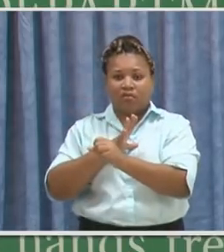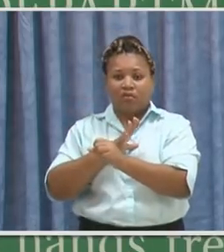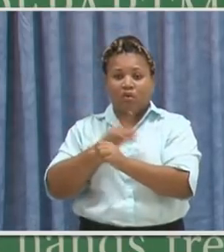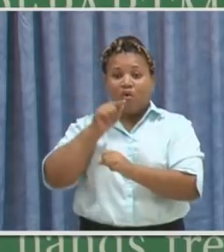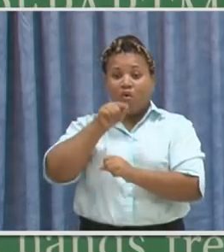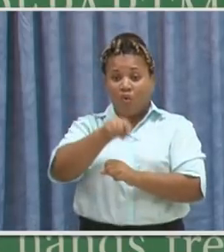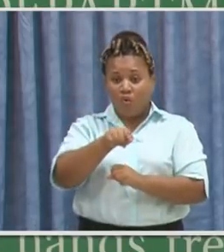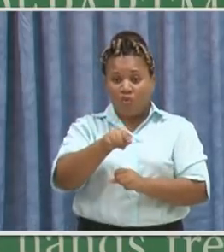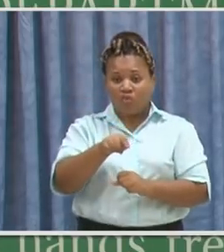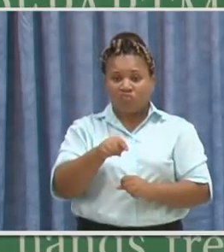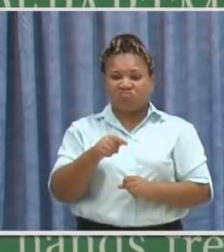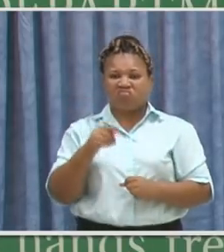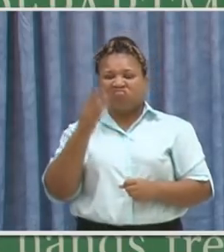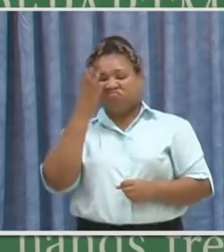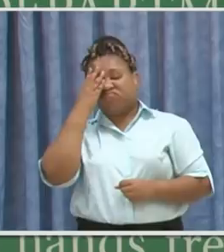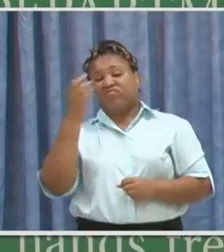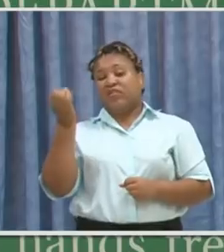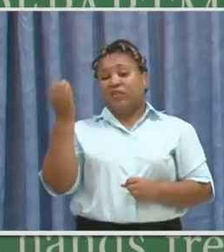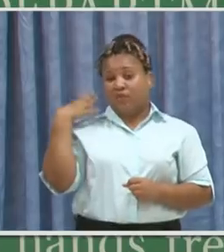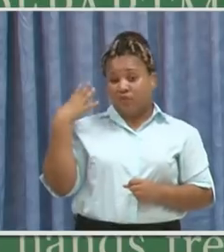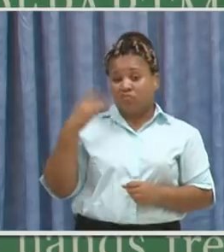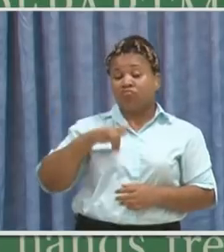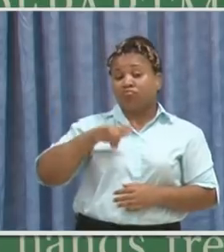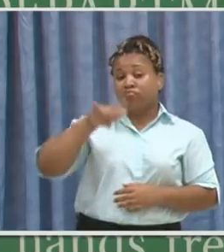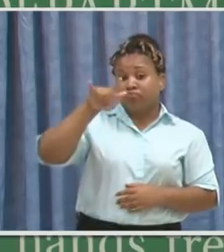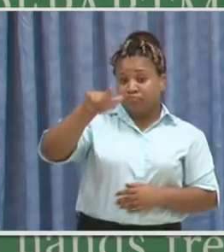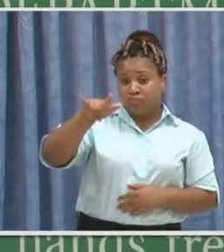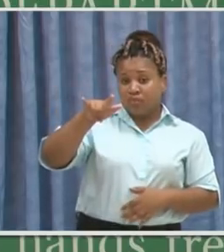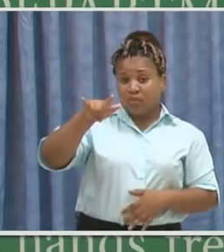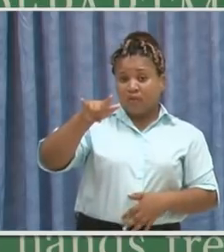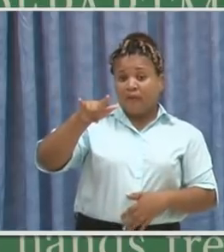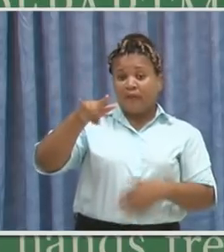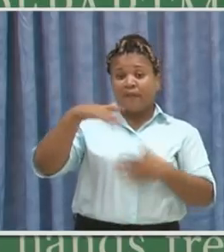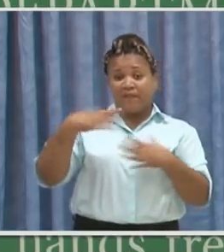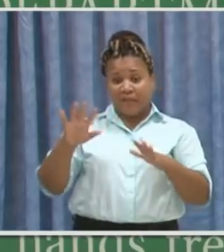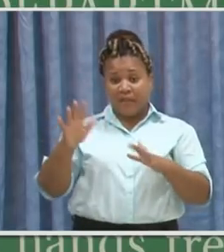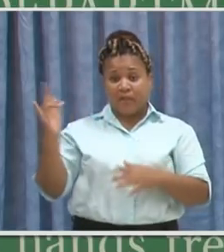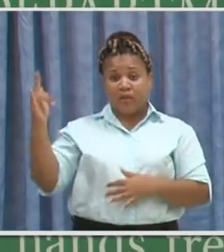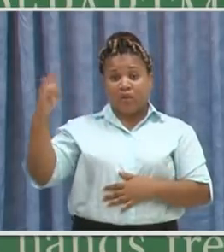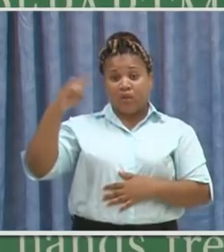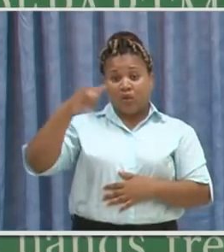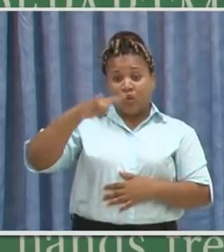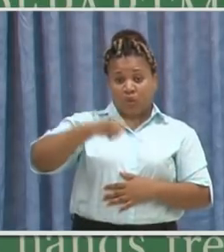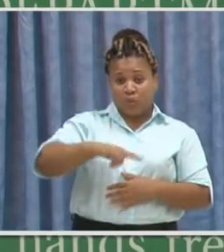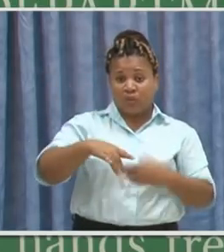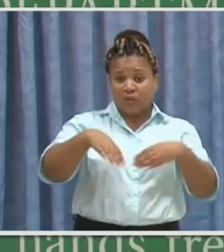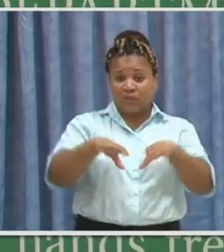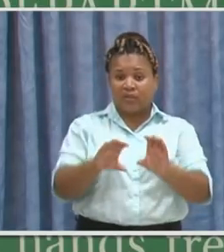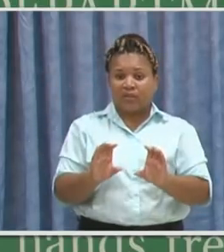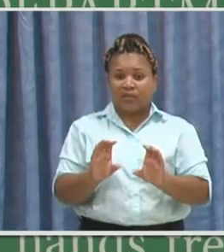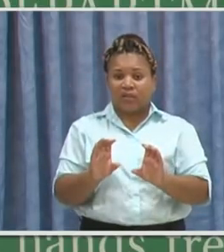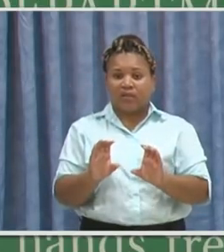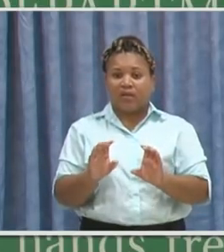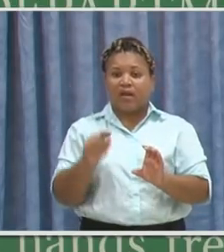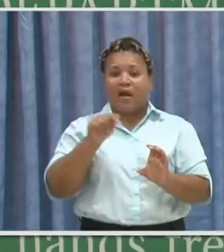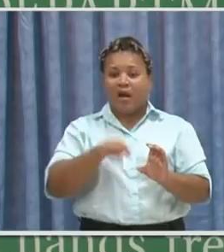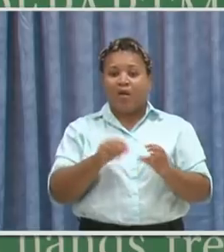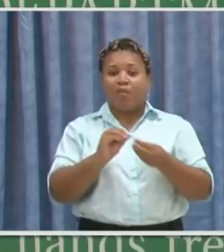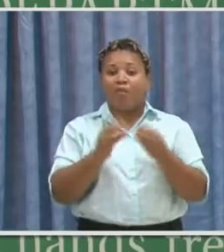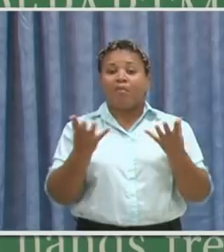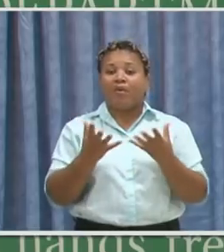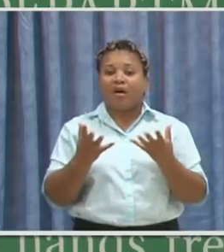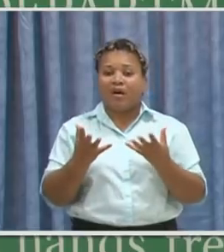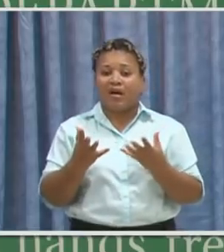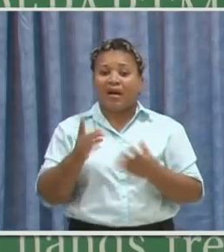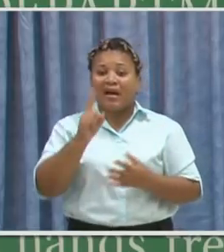mesure légale qu'on n'a pas le droit de voyager, nous avons bloqué. Mais si un advisory, ou s'il décide pour aller, ou dit essentiel, ou besoin de payer quarantaine pour aller à